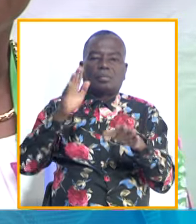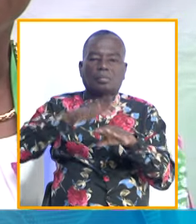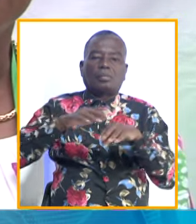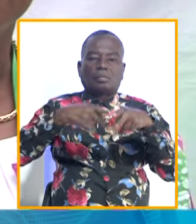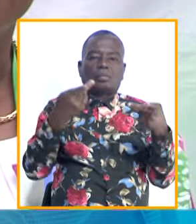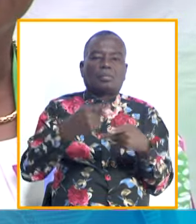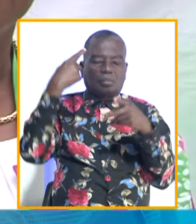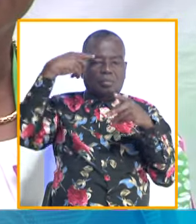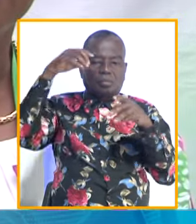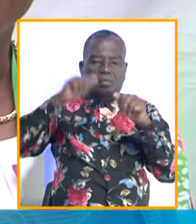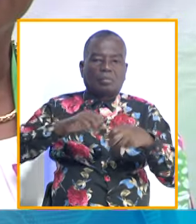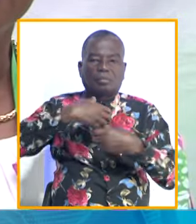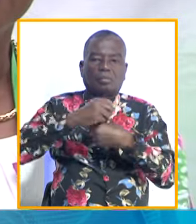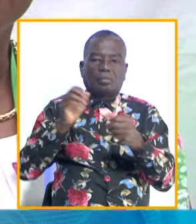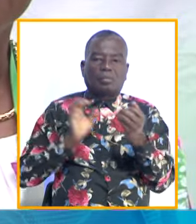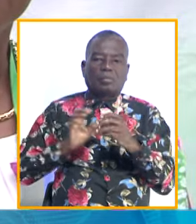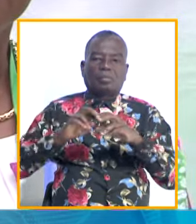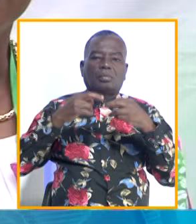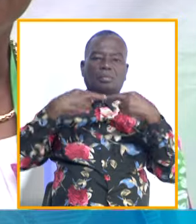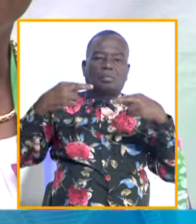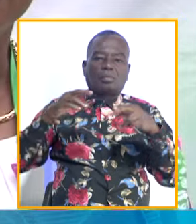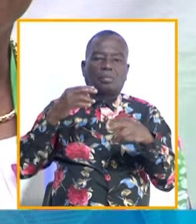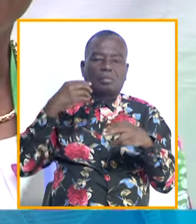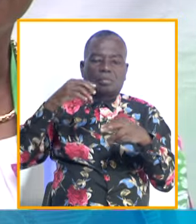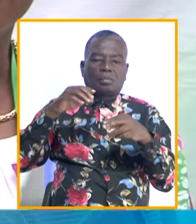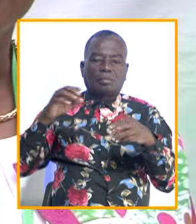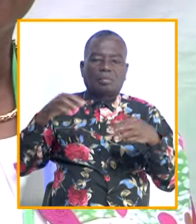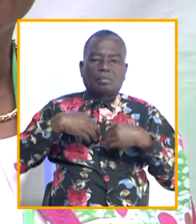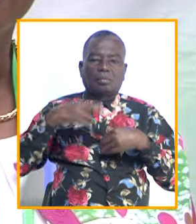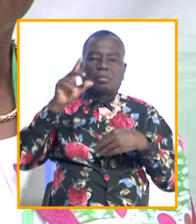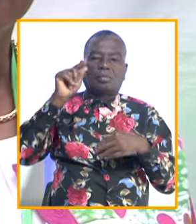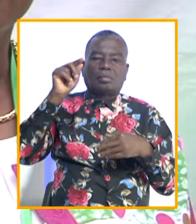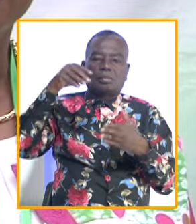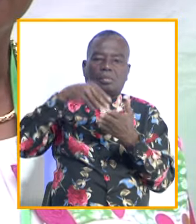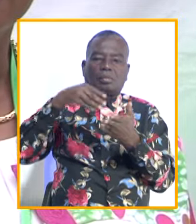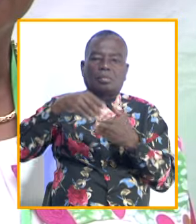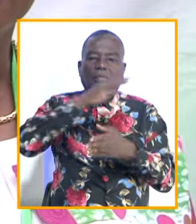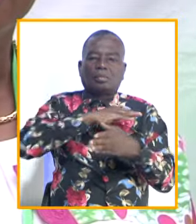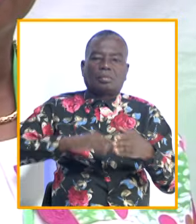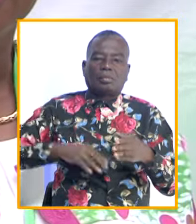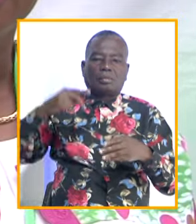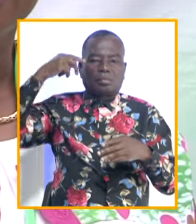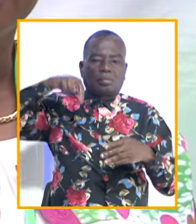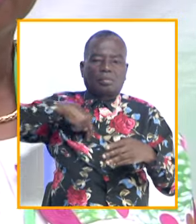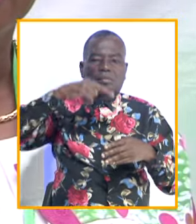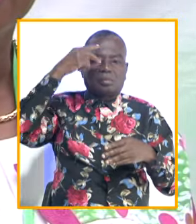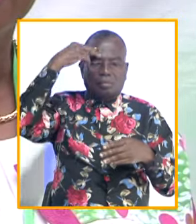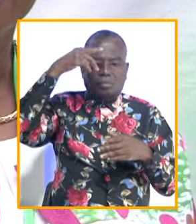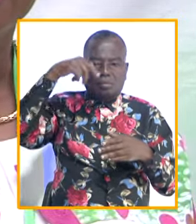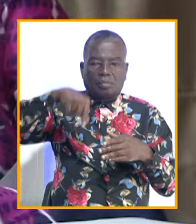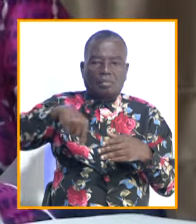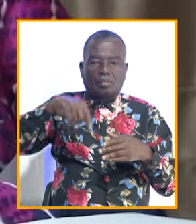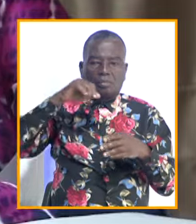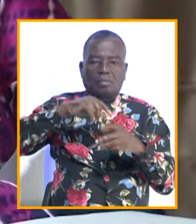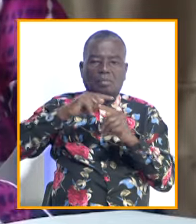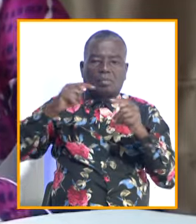pour pouvoir créer notre réseau qui comporte aujourd'hui plus de 20 000 membres au niveau national. Et nous croyons que ça sera très utile